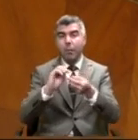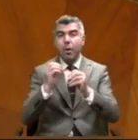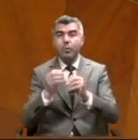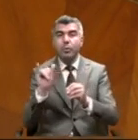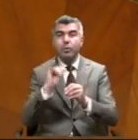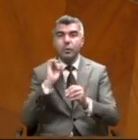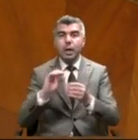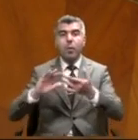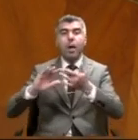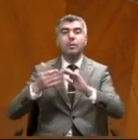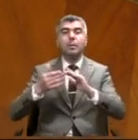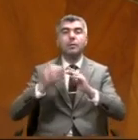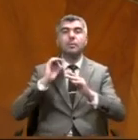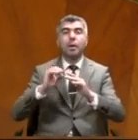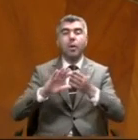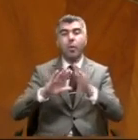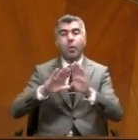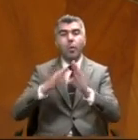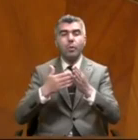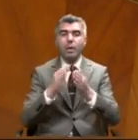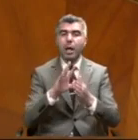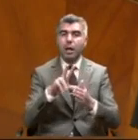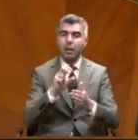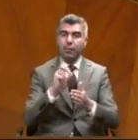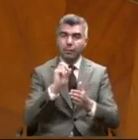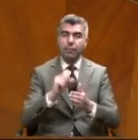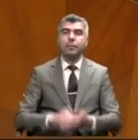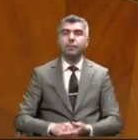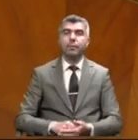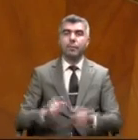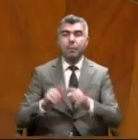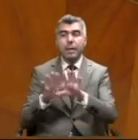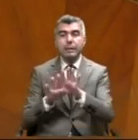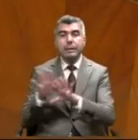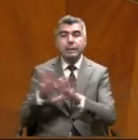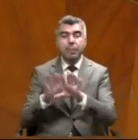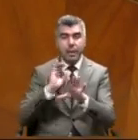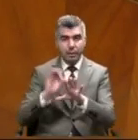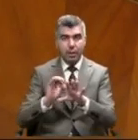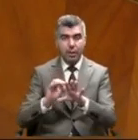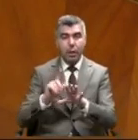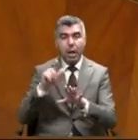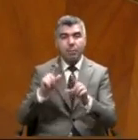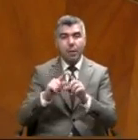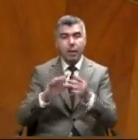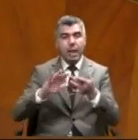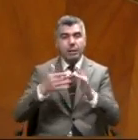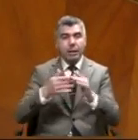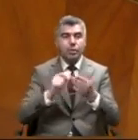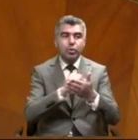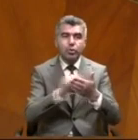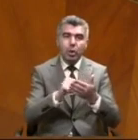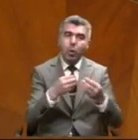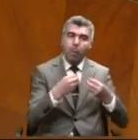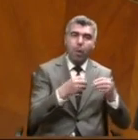الرقمنه الرقمنه بصفه عامه ضخمنه في التدبير ولكن انت ايضا الرقمنه في الاقتناء وفي البيع